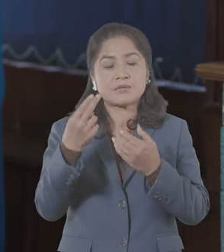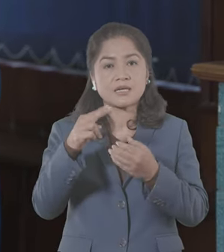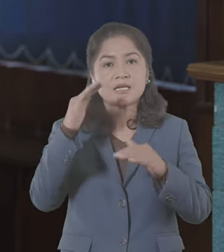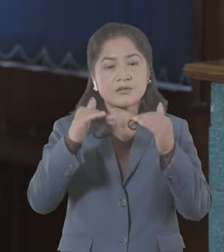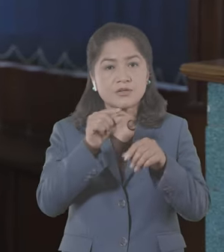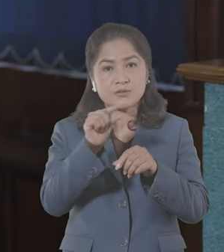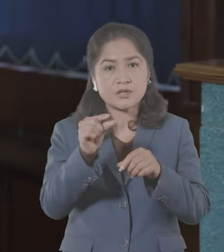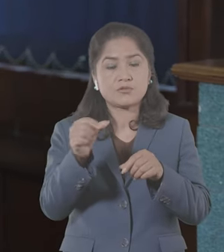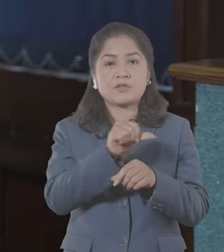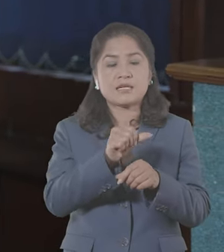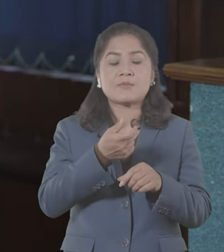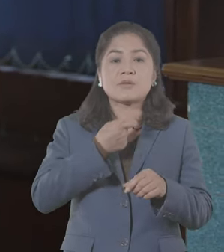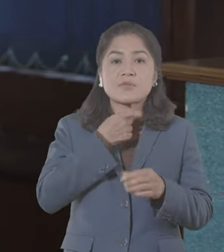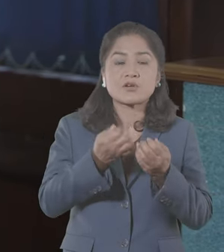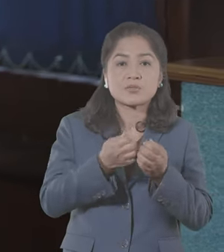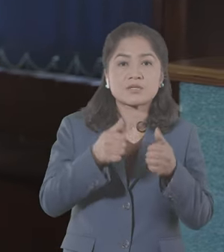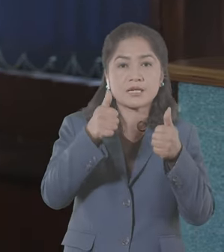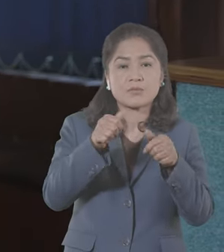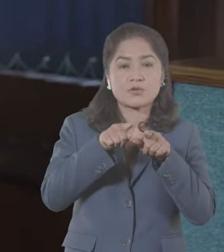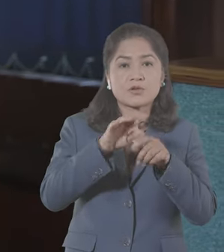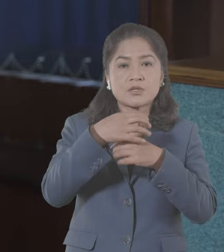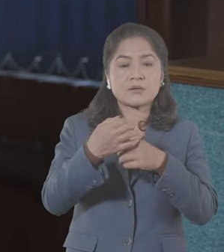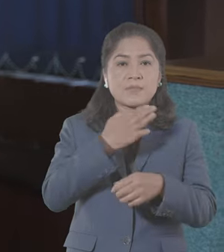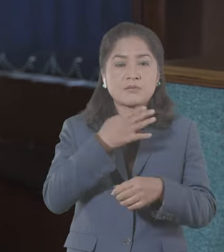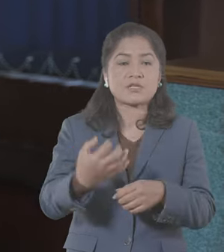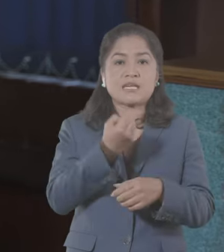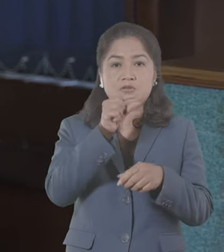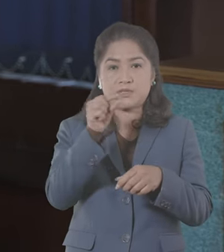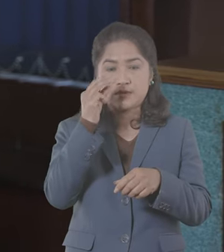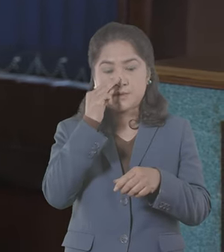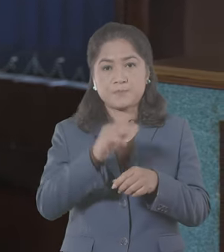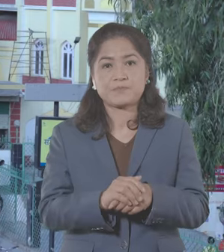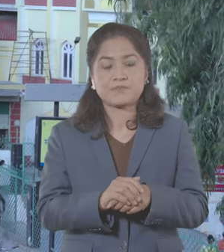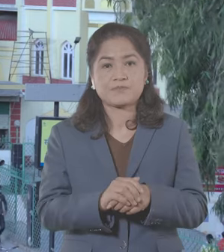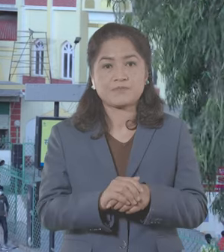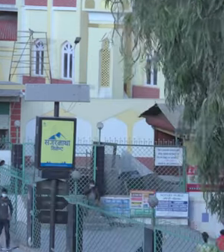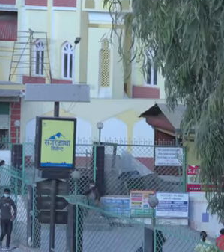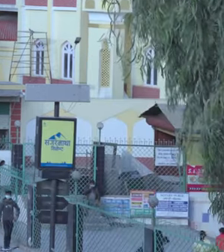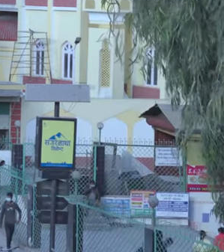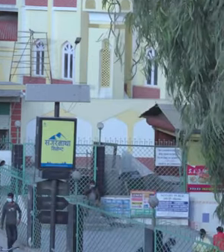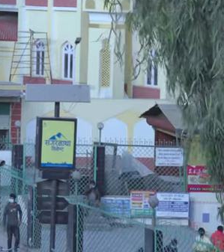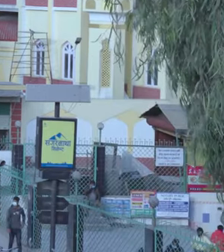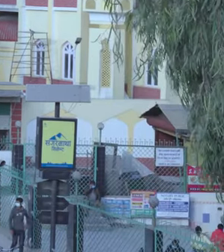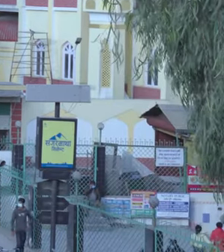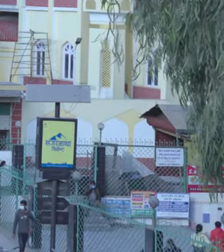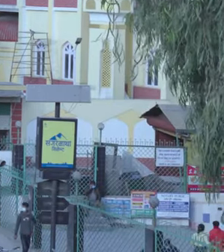the inequalities and marginalization that prevent the realization of human rights.